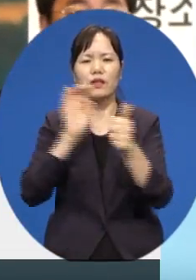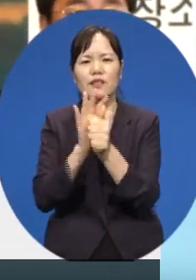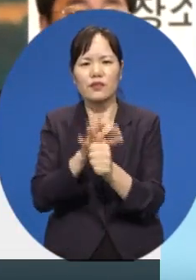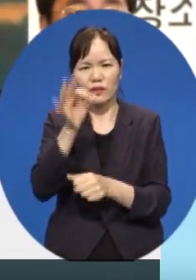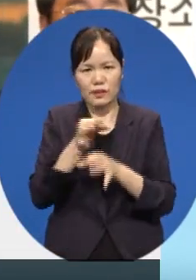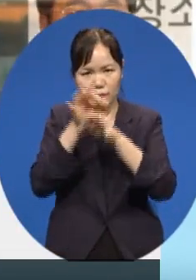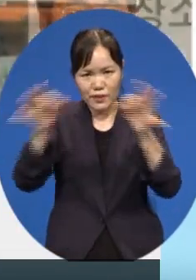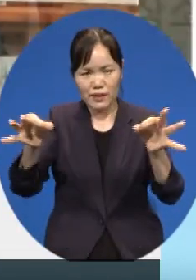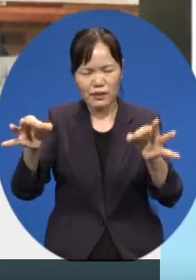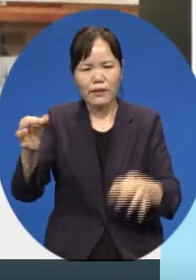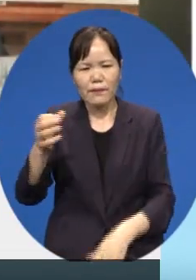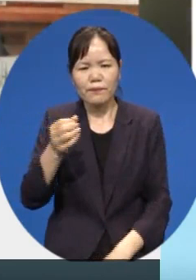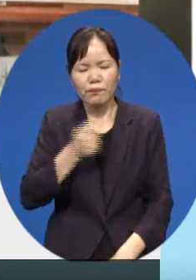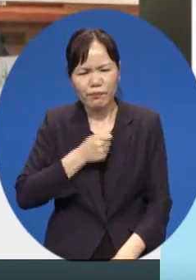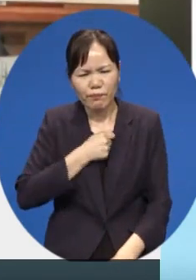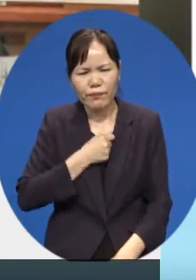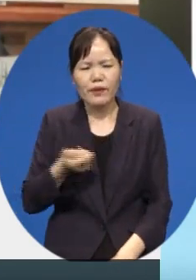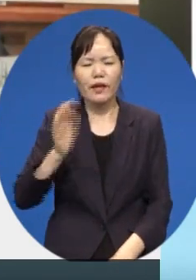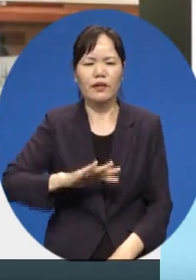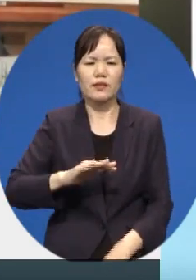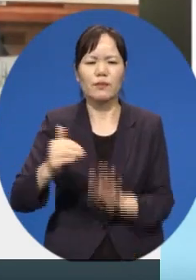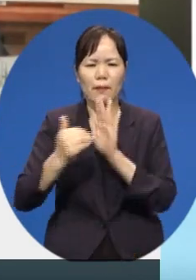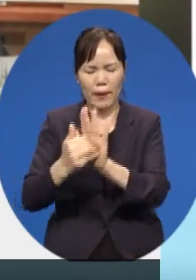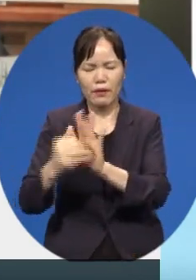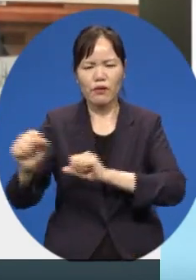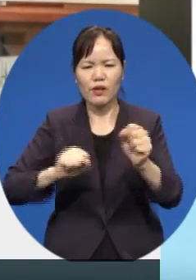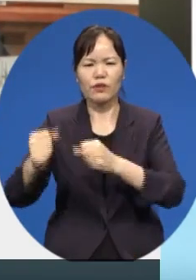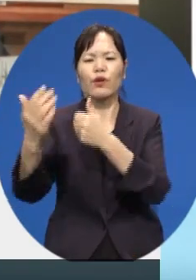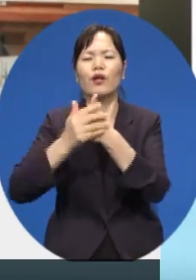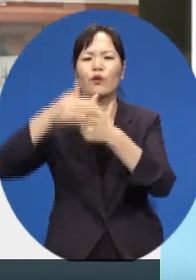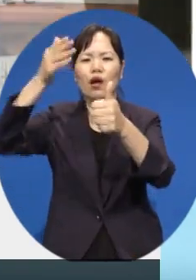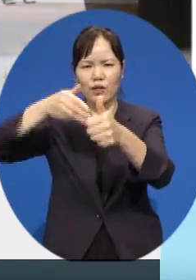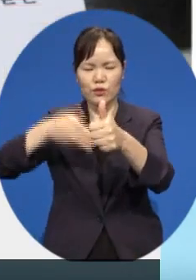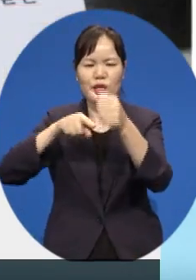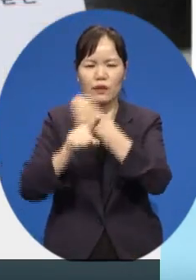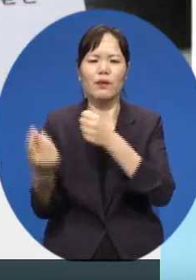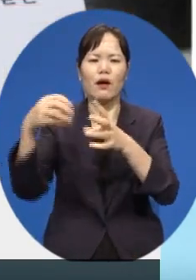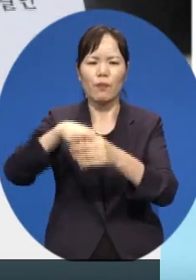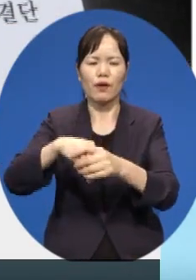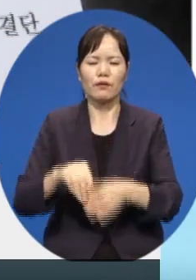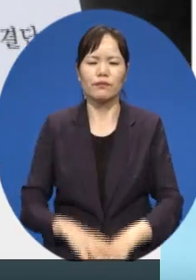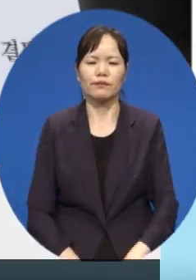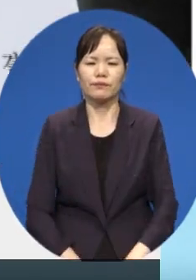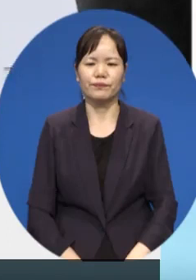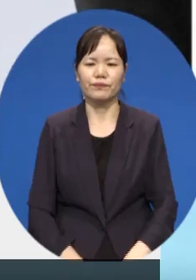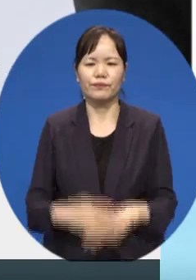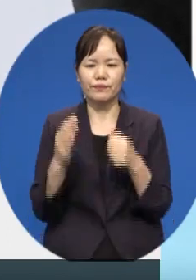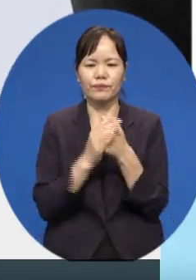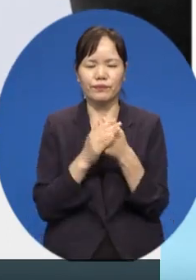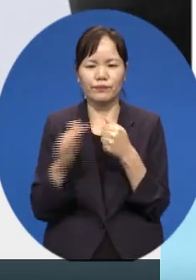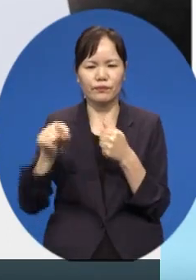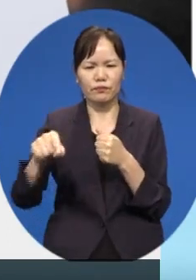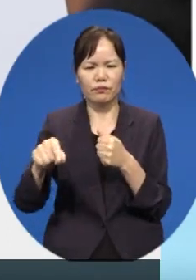지급하고 답답하시겠지만 방역에 좀 적극 협조해 주세요, 국민 여러분. 그런 의미가 상당 부분 네. 들어간 거예요. 그렇기 때문에